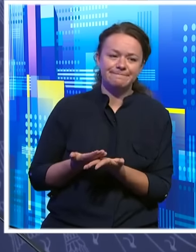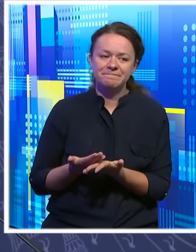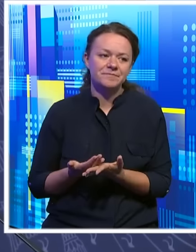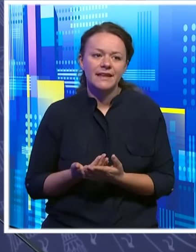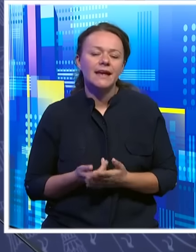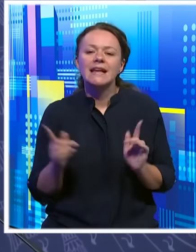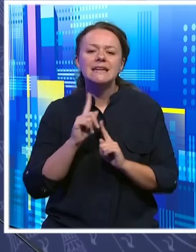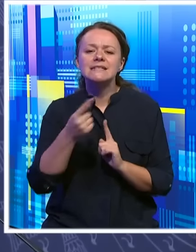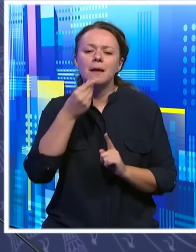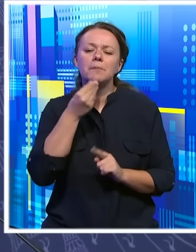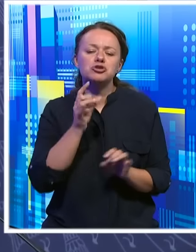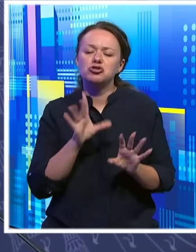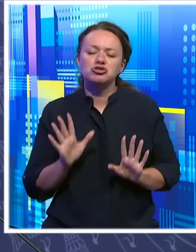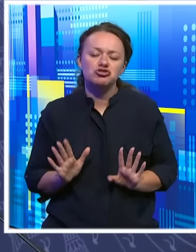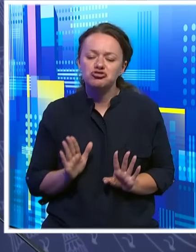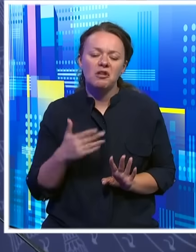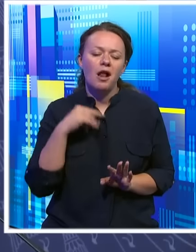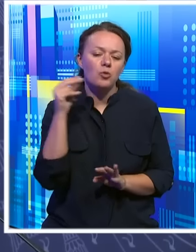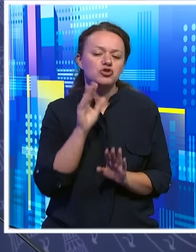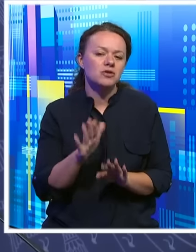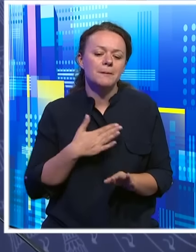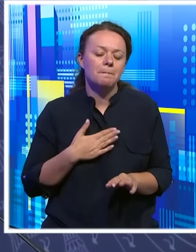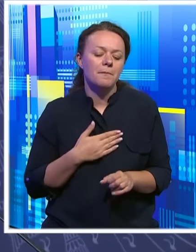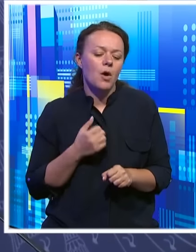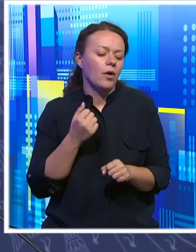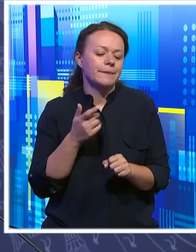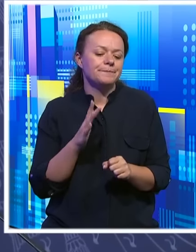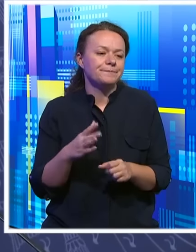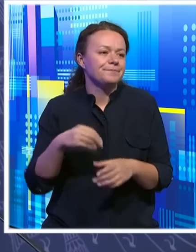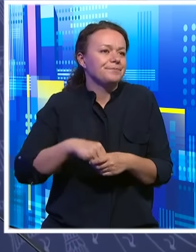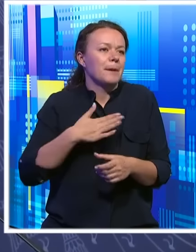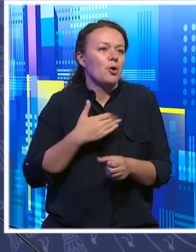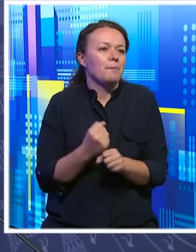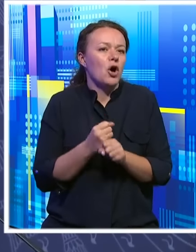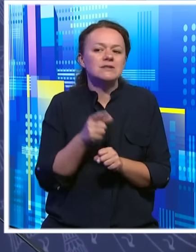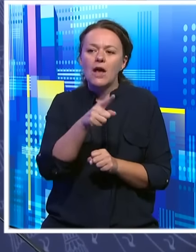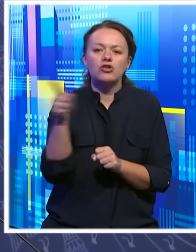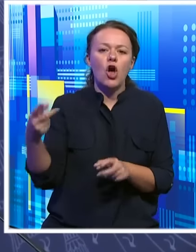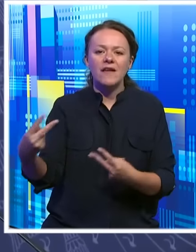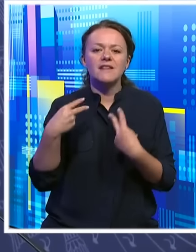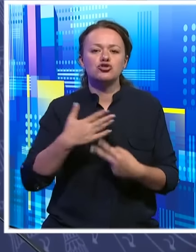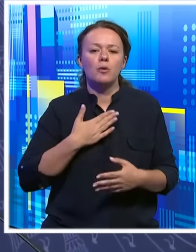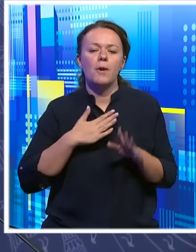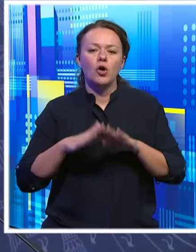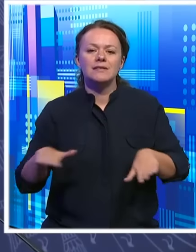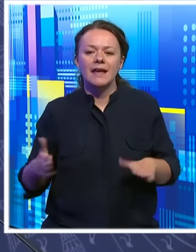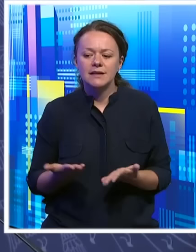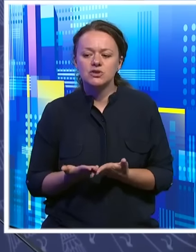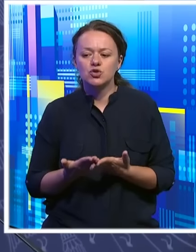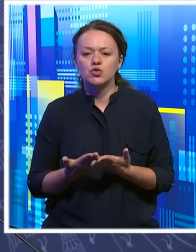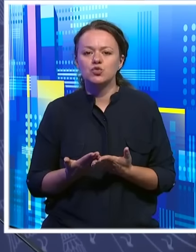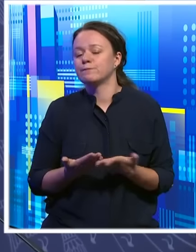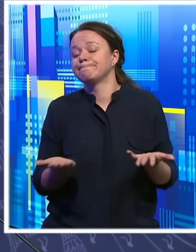sastavni je deo posla da mi vređaju i decu, pošto i to ne mogu čak ni imena da im izgovaram.